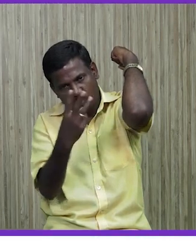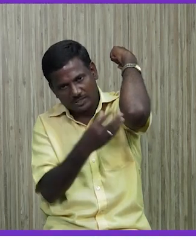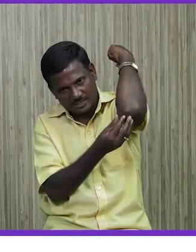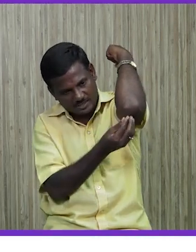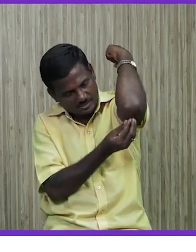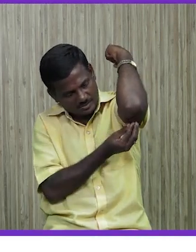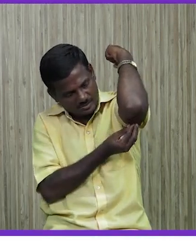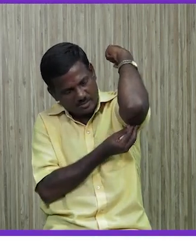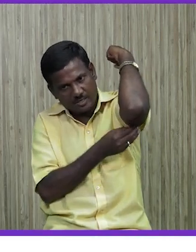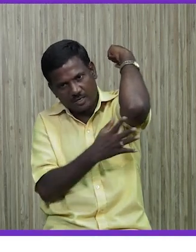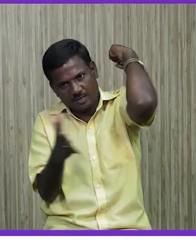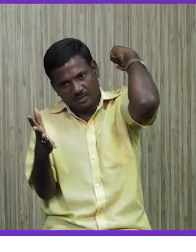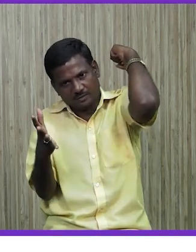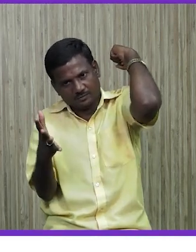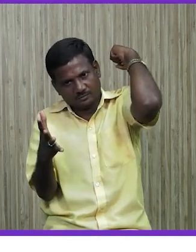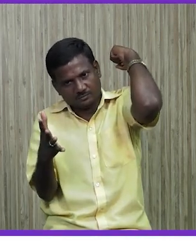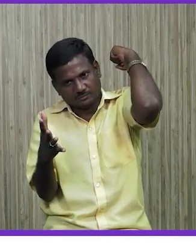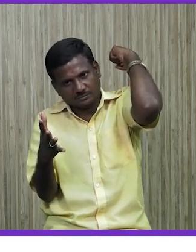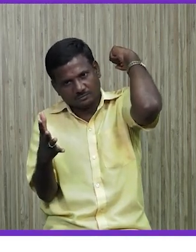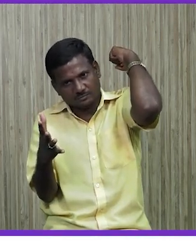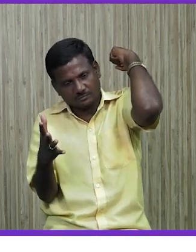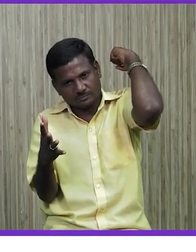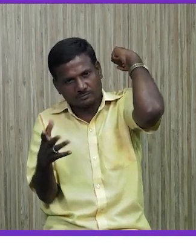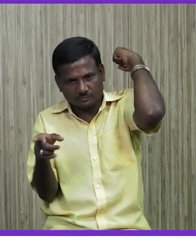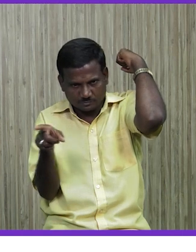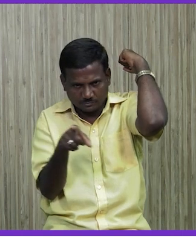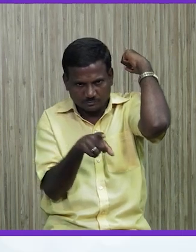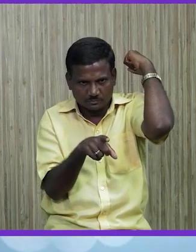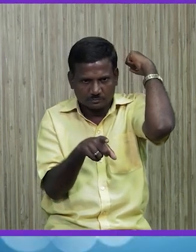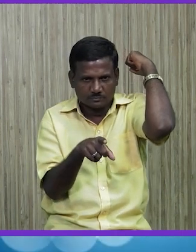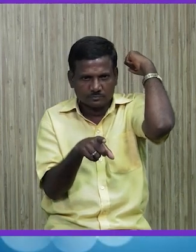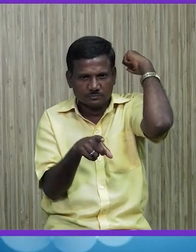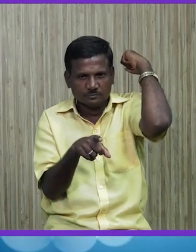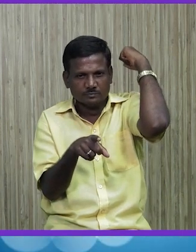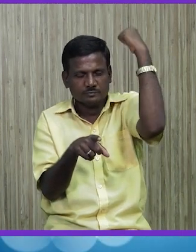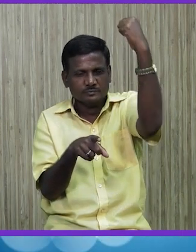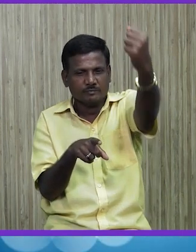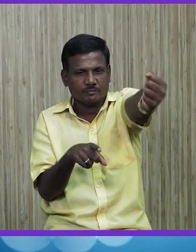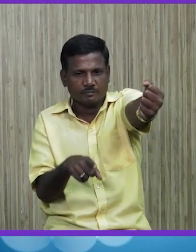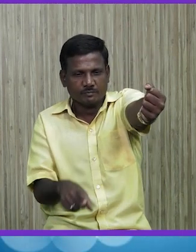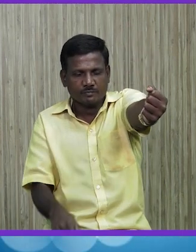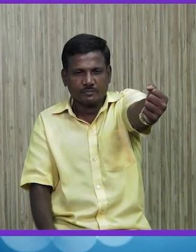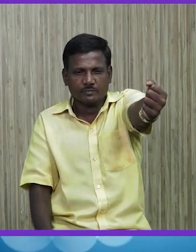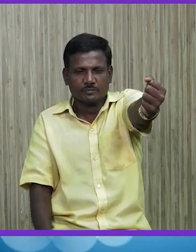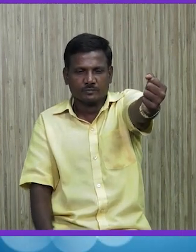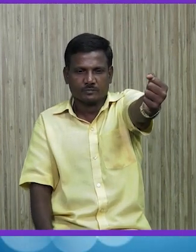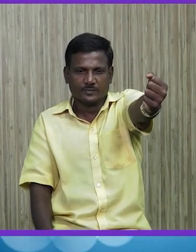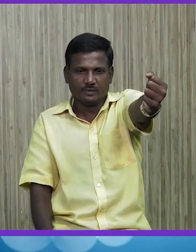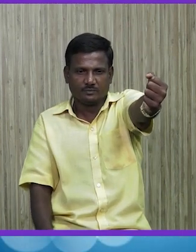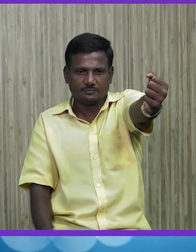தசையானத்து நீச்சிuity அடக்கின் urge அதேவோல் நாம் கையினை நீட்டும் புழுது